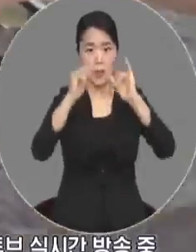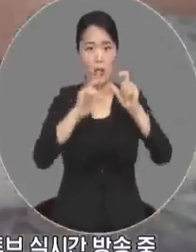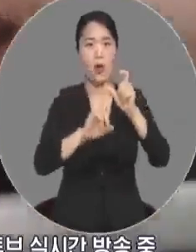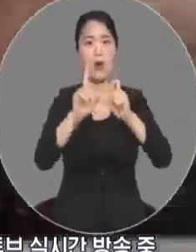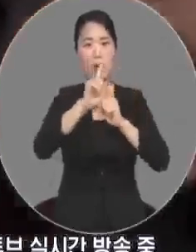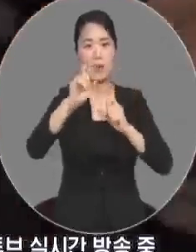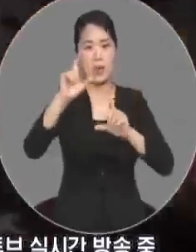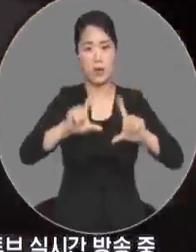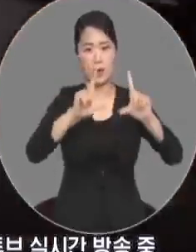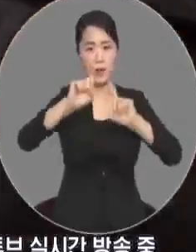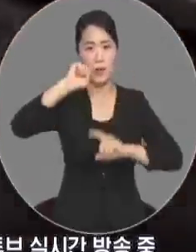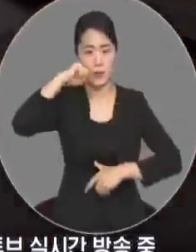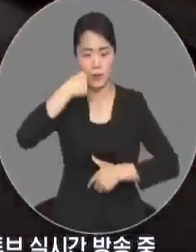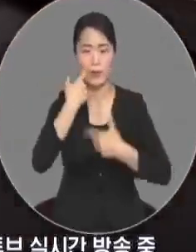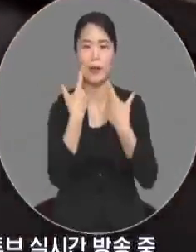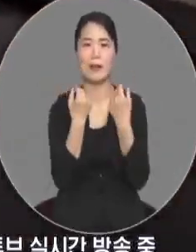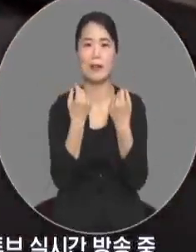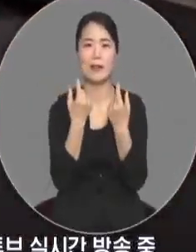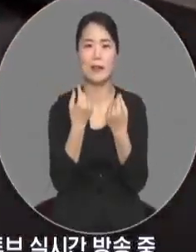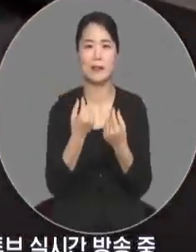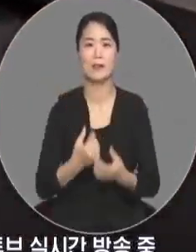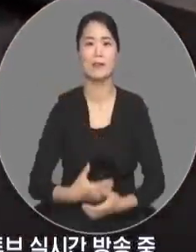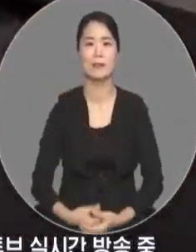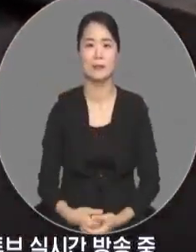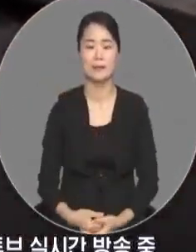팍팍해질 전망입니다 유비스 뉴스 배달입니다